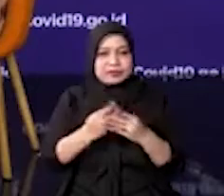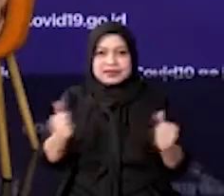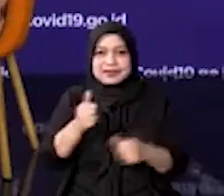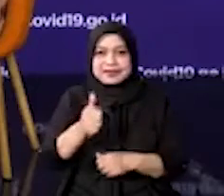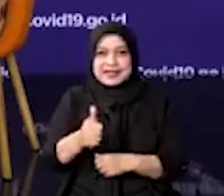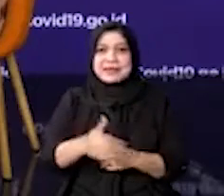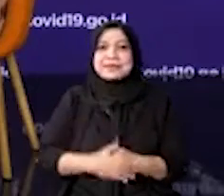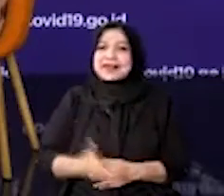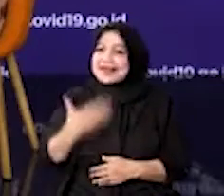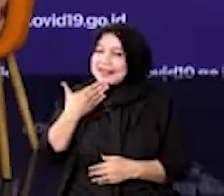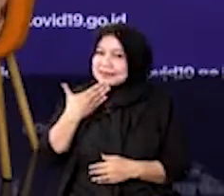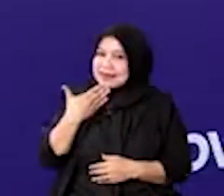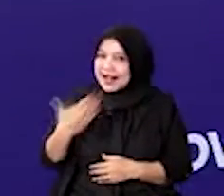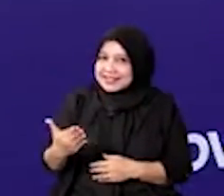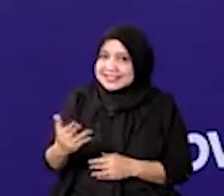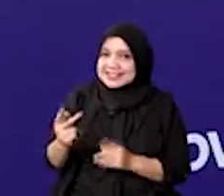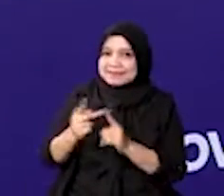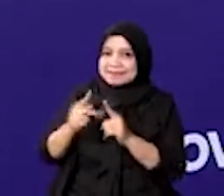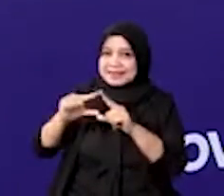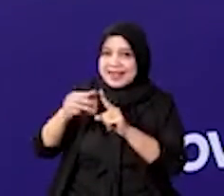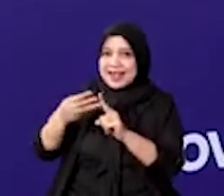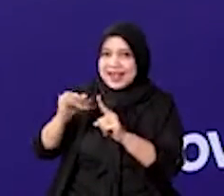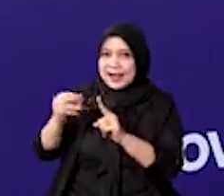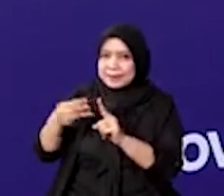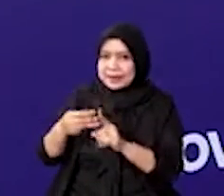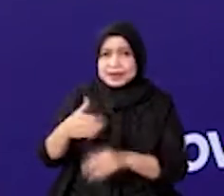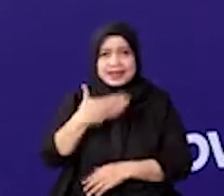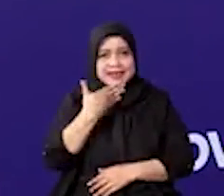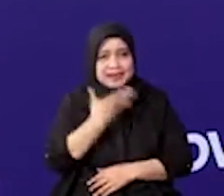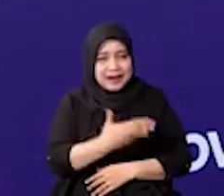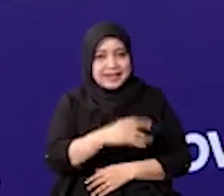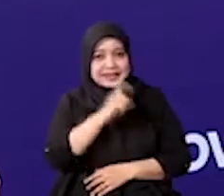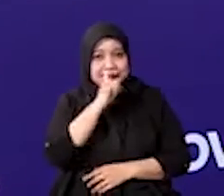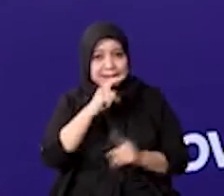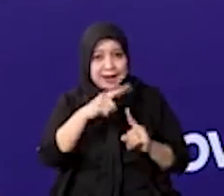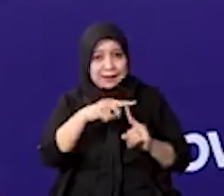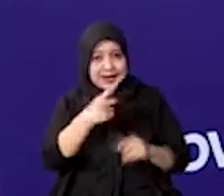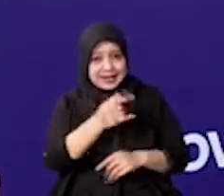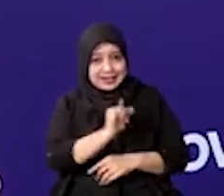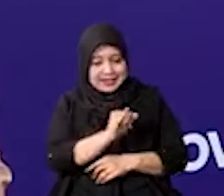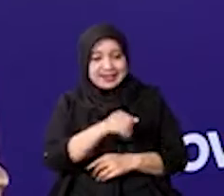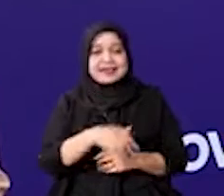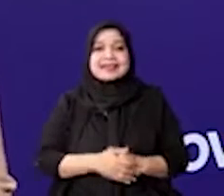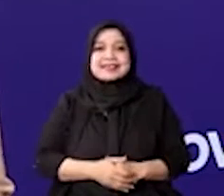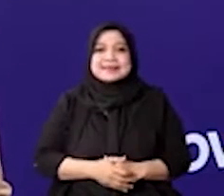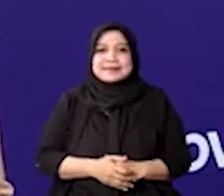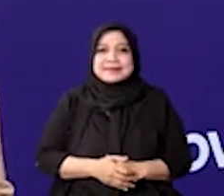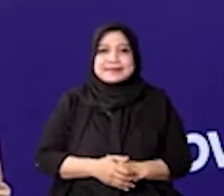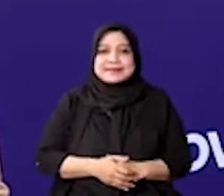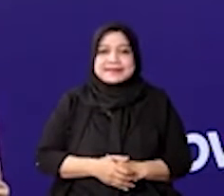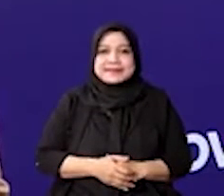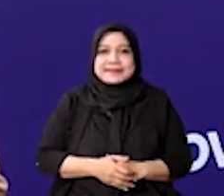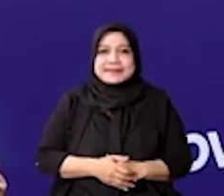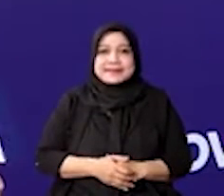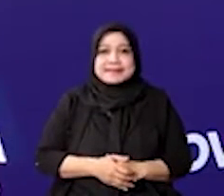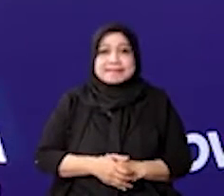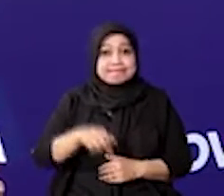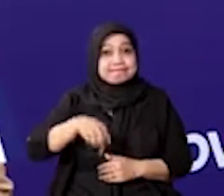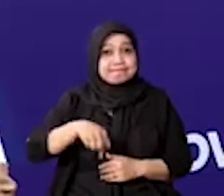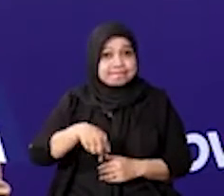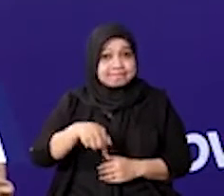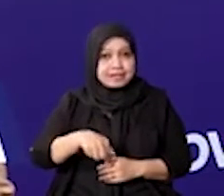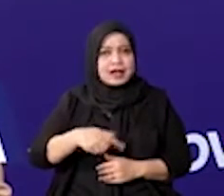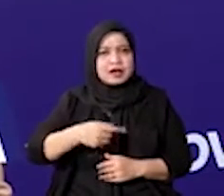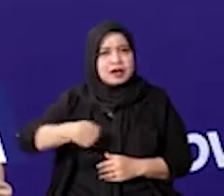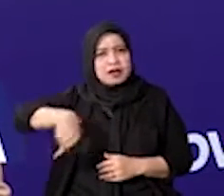covid-19 Terima kasih Habib untuk perbincangannya hari ini Terima kasih Pak Tri juga untuk perbincangan hari ini dan saudara ee pemirsa sekali